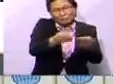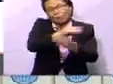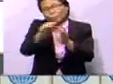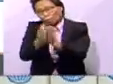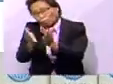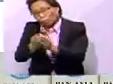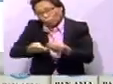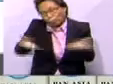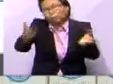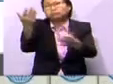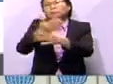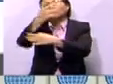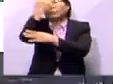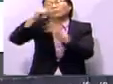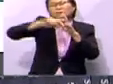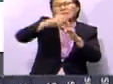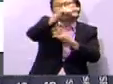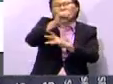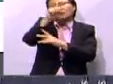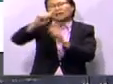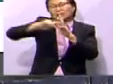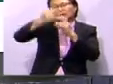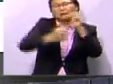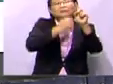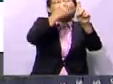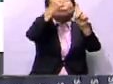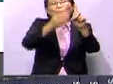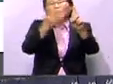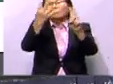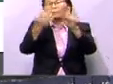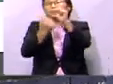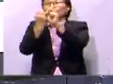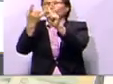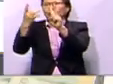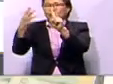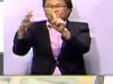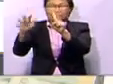kecil-kecilan yang terjejas ekoran pelaksanaan GST mulai 1 April 2015.